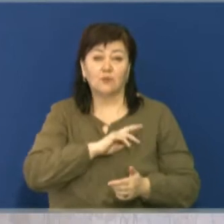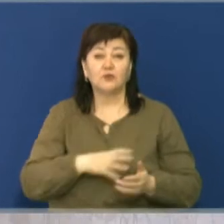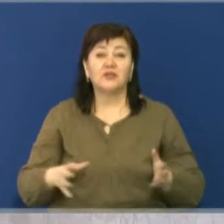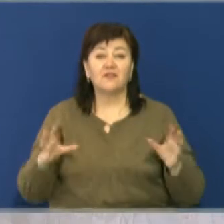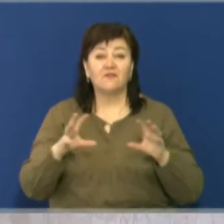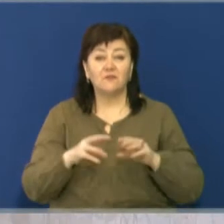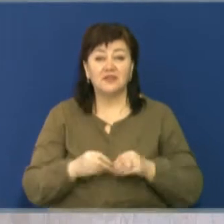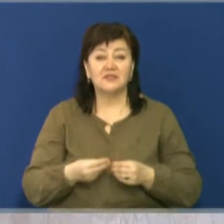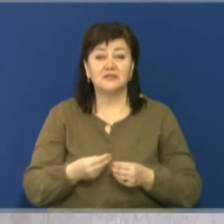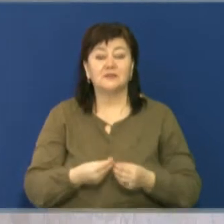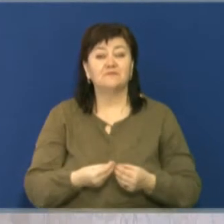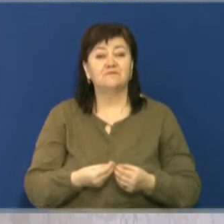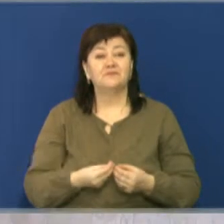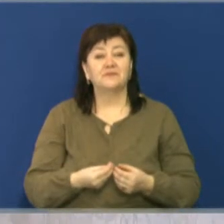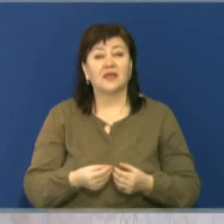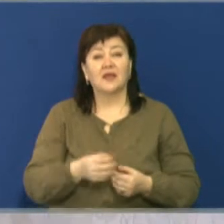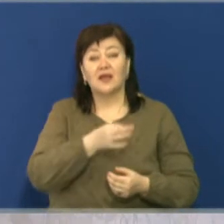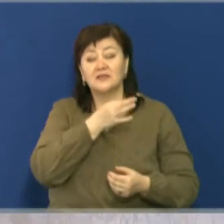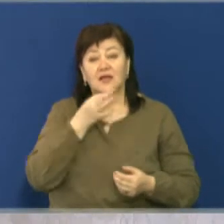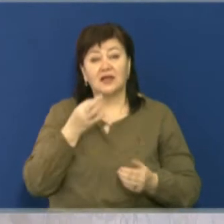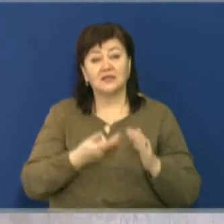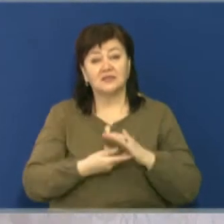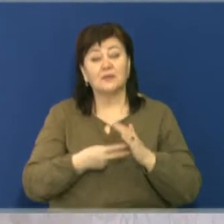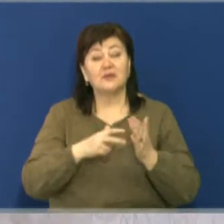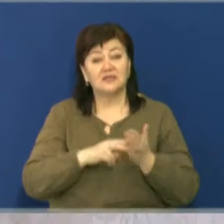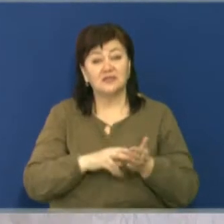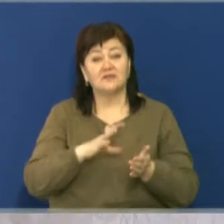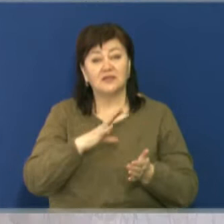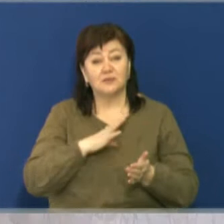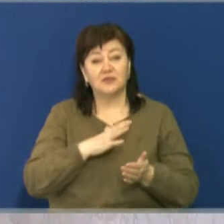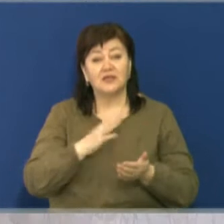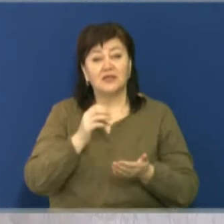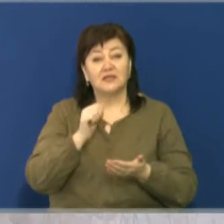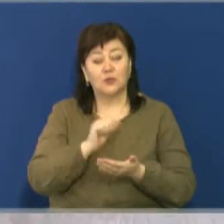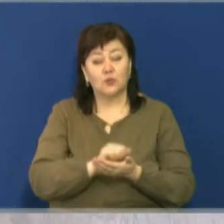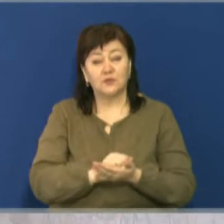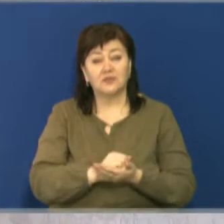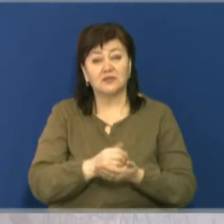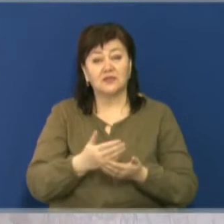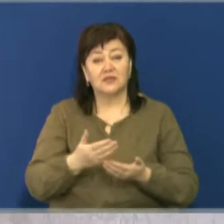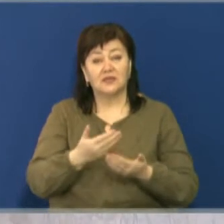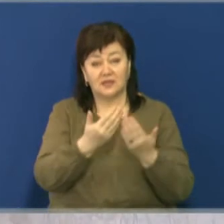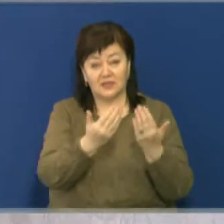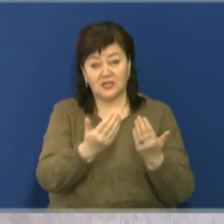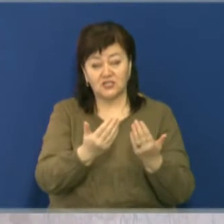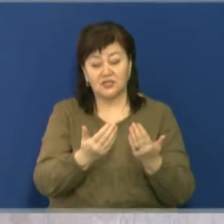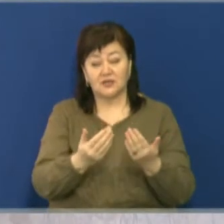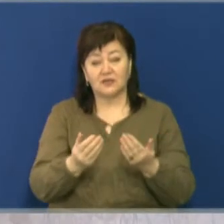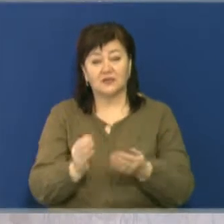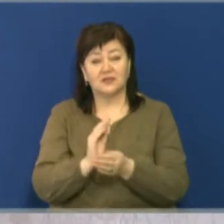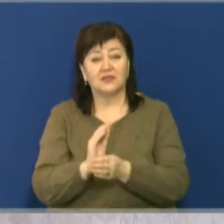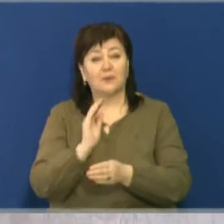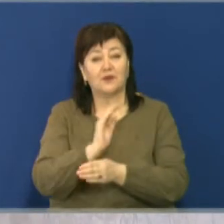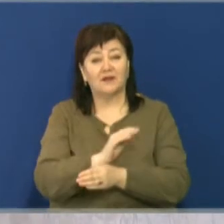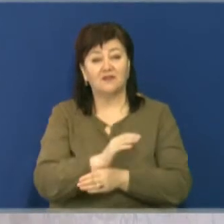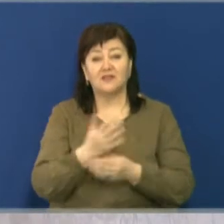конкурстары алдын ала жоспарланған екен. Біздің документіміз өткізіп қойғаннан кейін, біз құжаттарымыз өткізіп қойғаннан кейін, біз